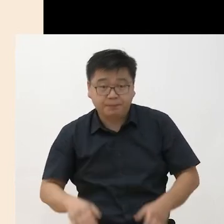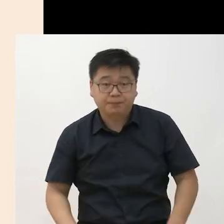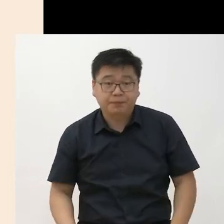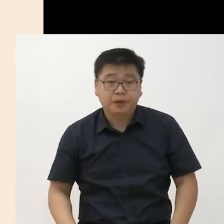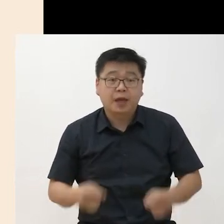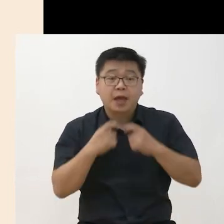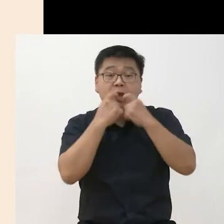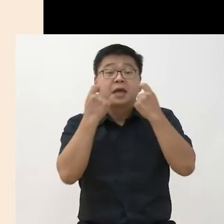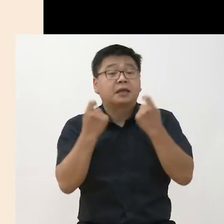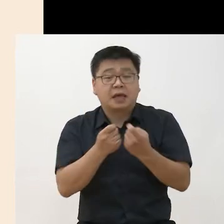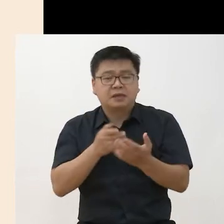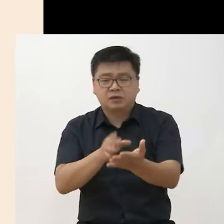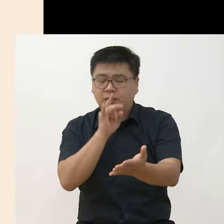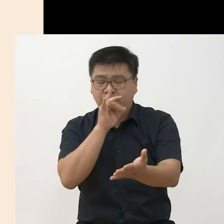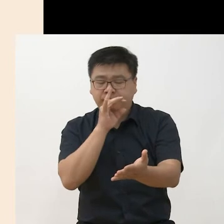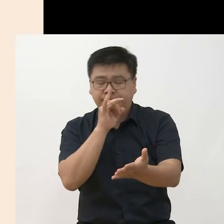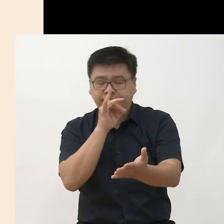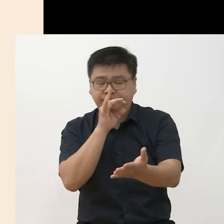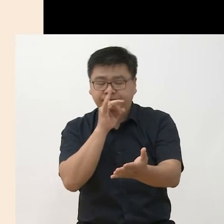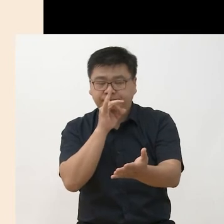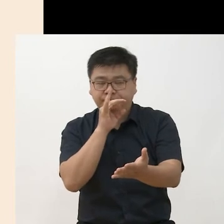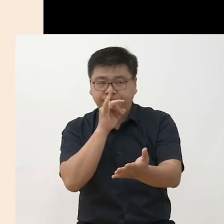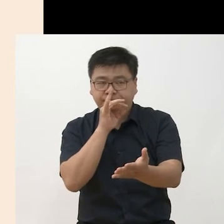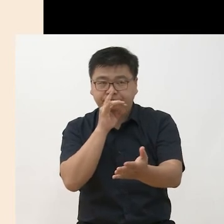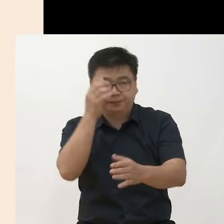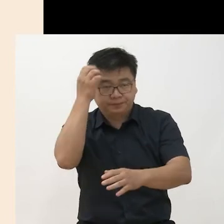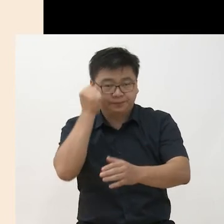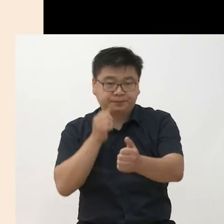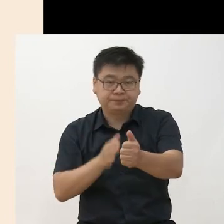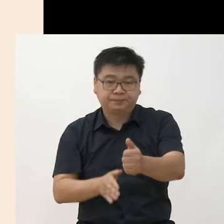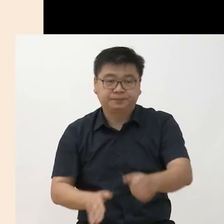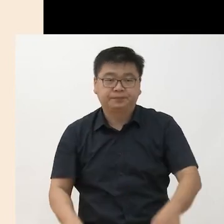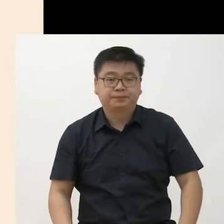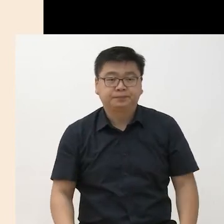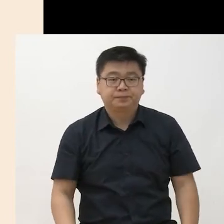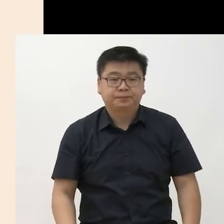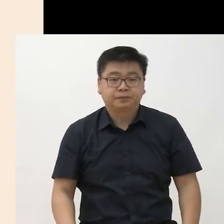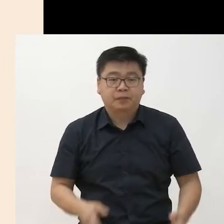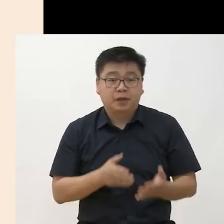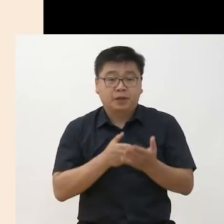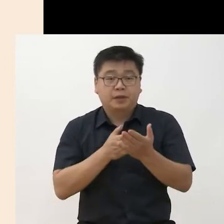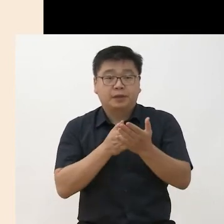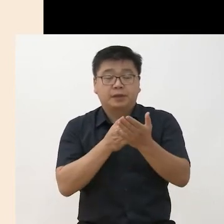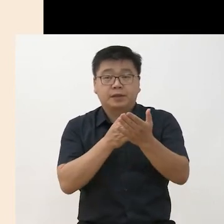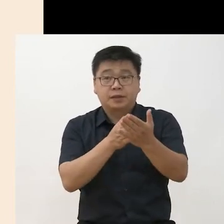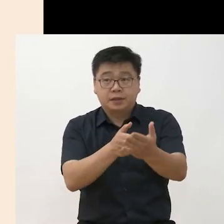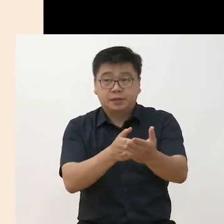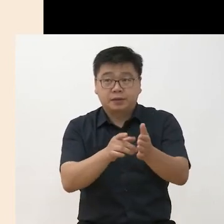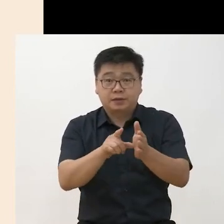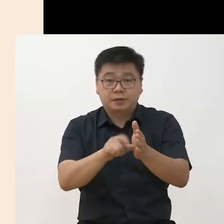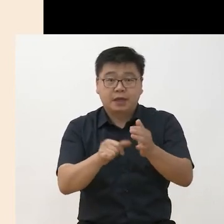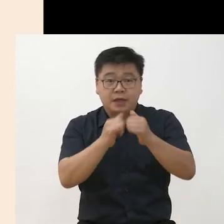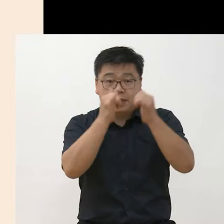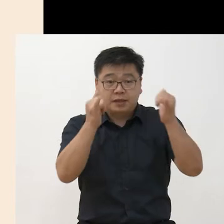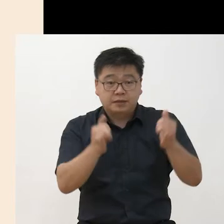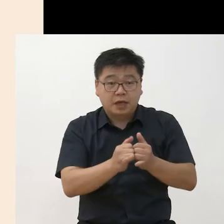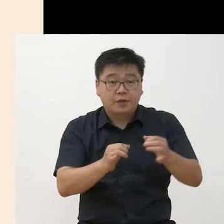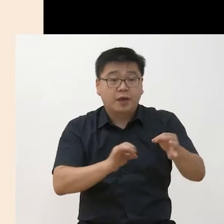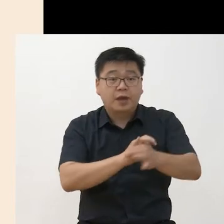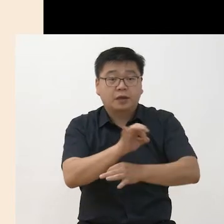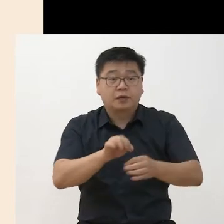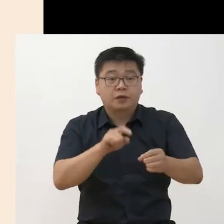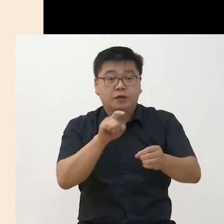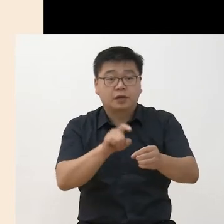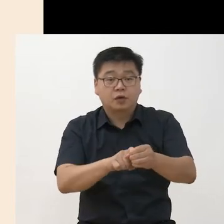개인으로는 신청이 불가능함을 유의해 주시기 바랍니다. 신청단체 중 사회경제적